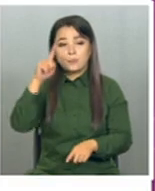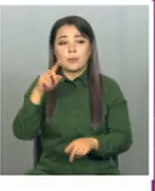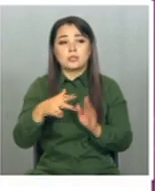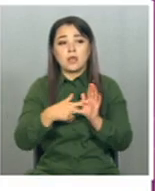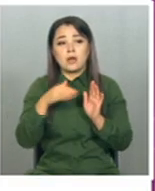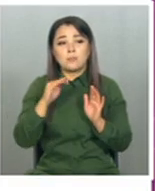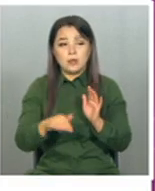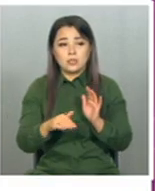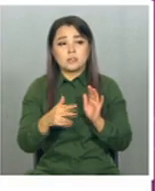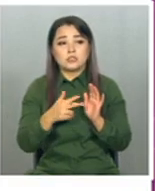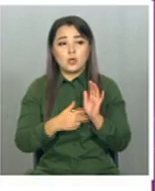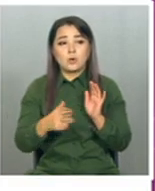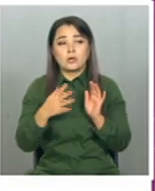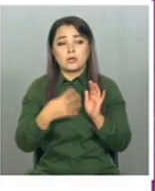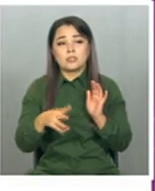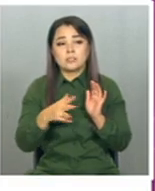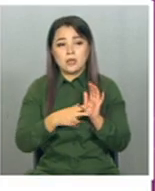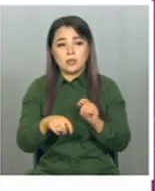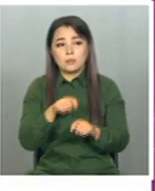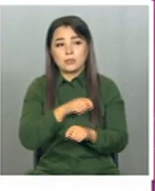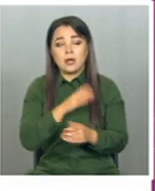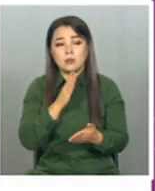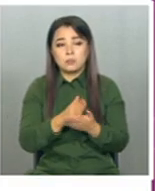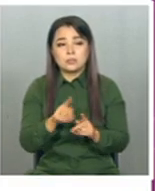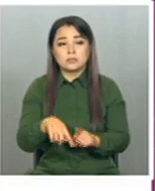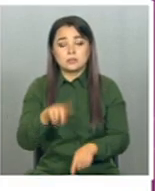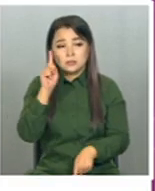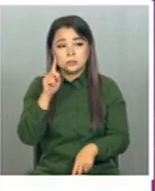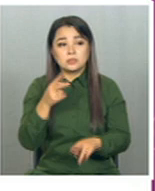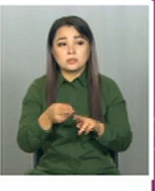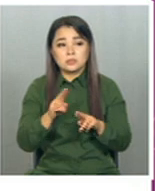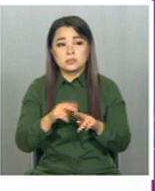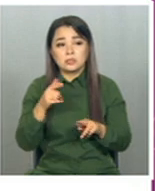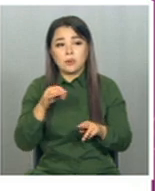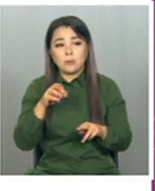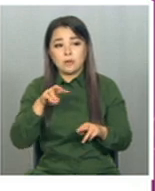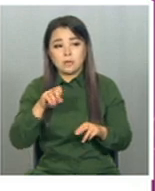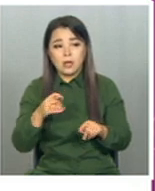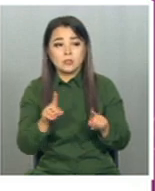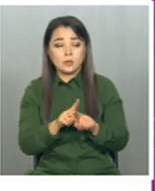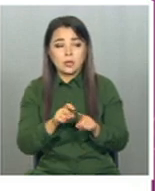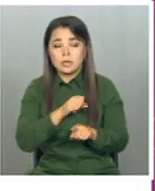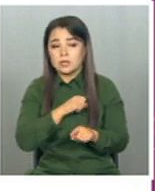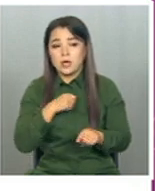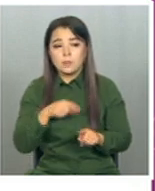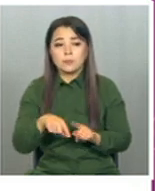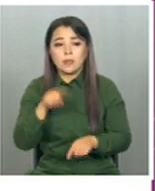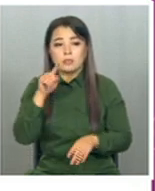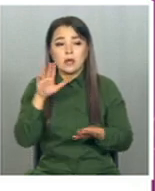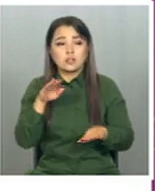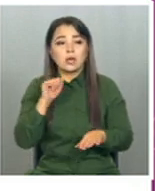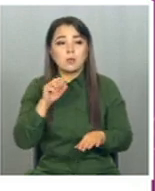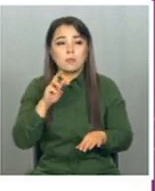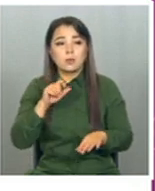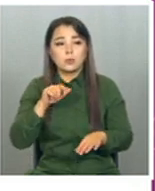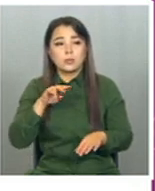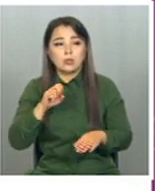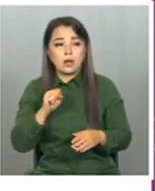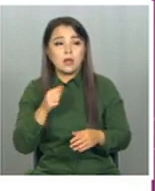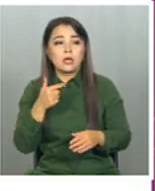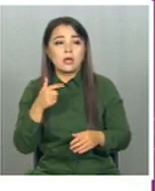11 шың орналасқан. Және сонымен қатар Гималайда жер шарындағы ең биік нүкте Жамалунгма,